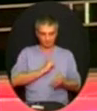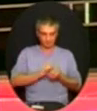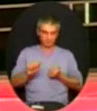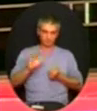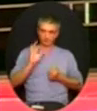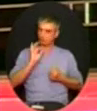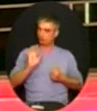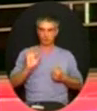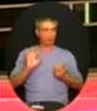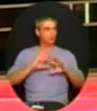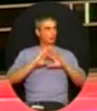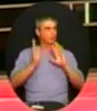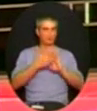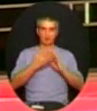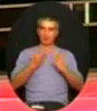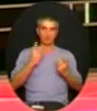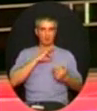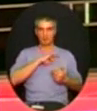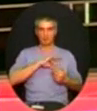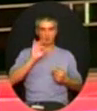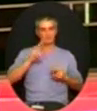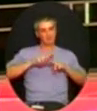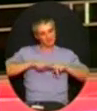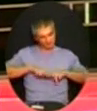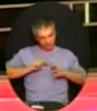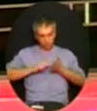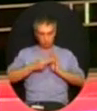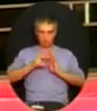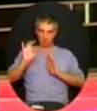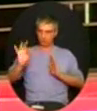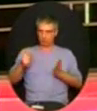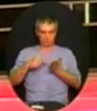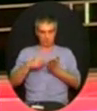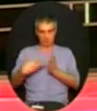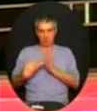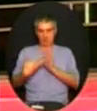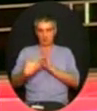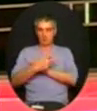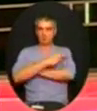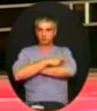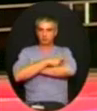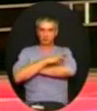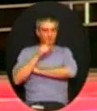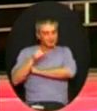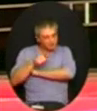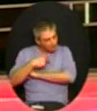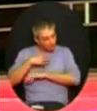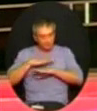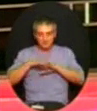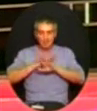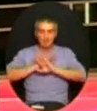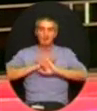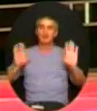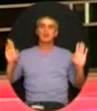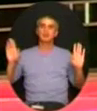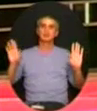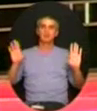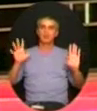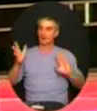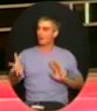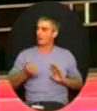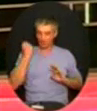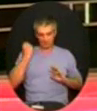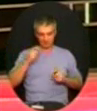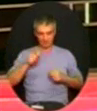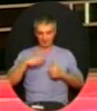של המערכת לטובת הישרדותו נוכח חקירת המשטרה, ועל זה אין סליחה ואין מכילה. לקחת